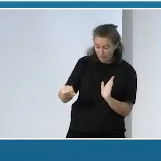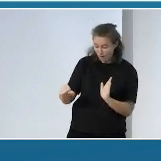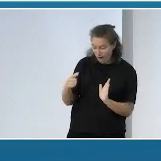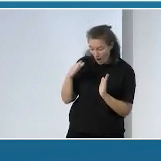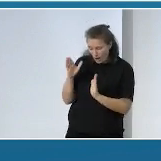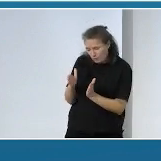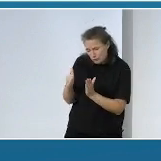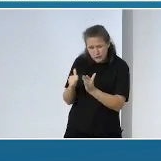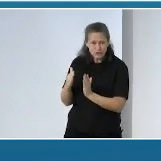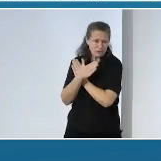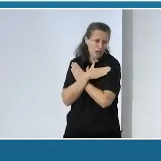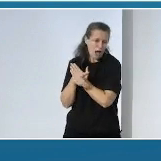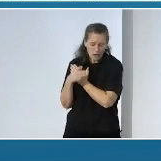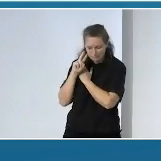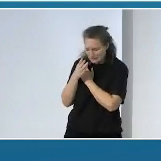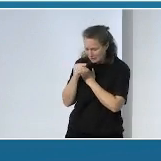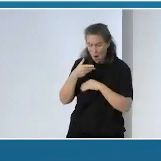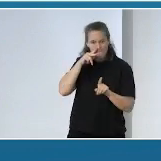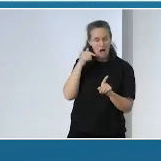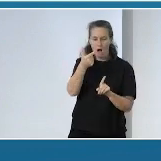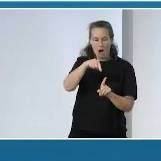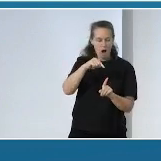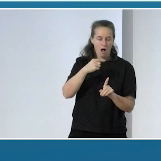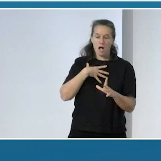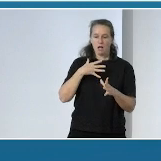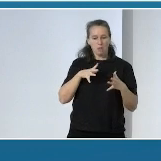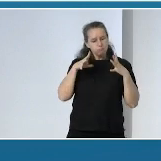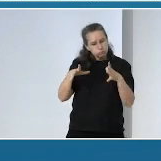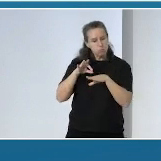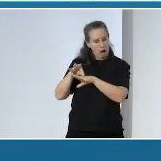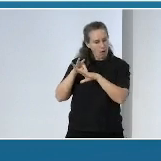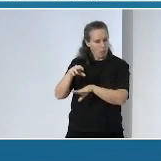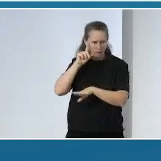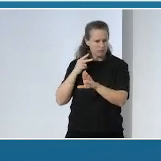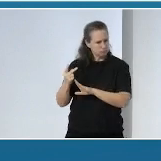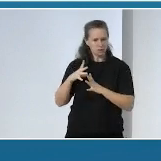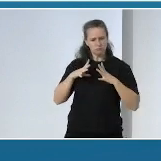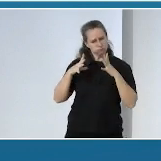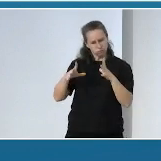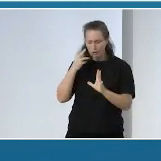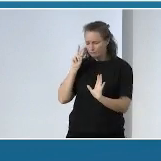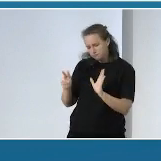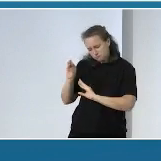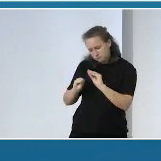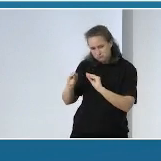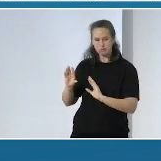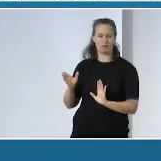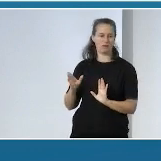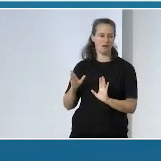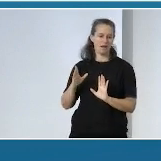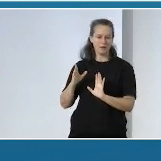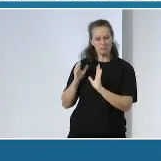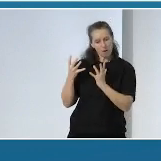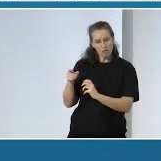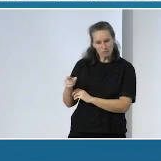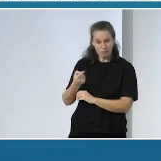sage, mais je sens ses parents déjà hyper investis dans l'accompagnement de leur fille, bienveillants avec eux et plein